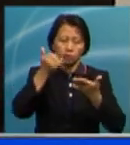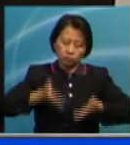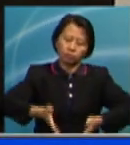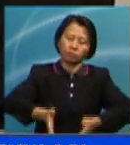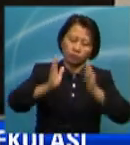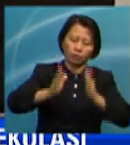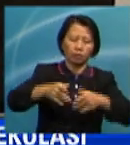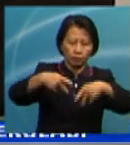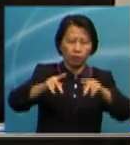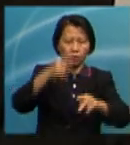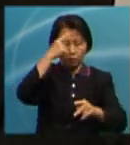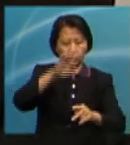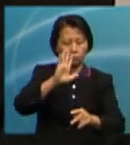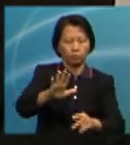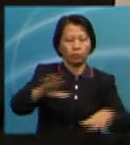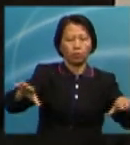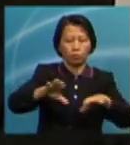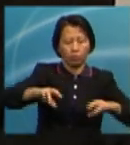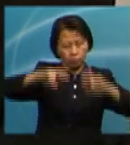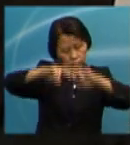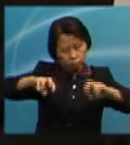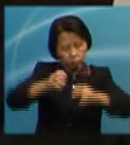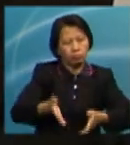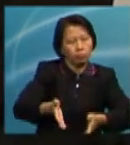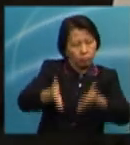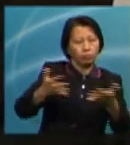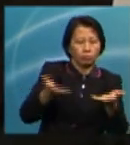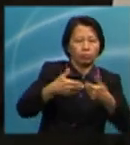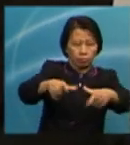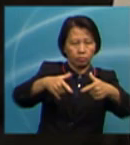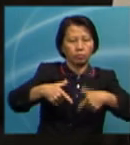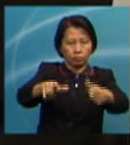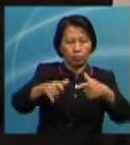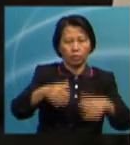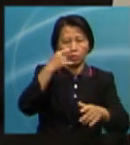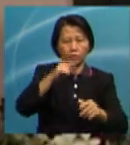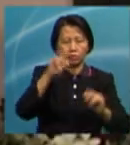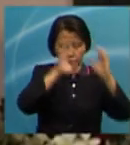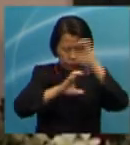SP for do the